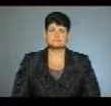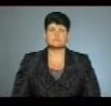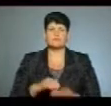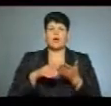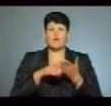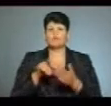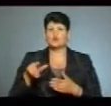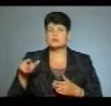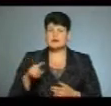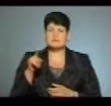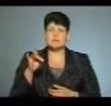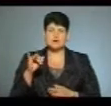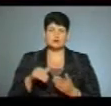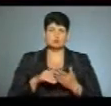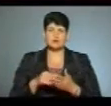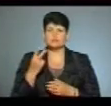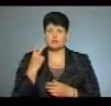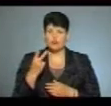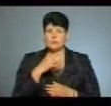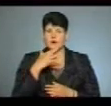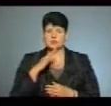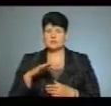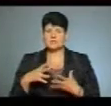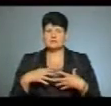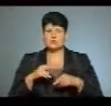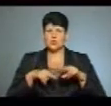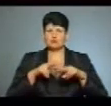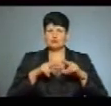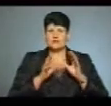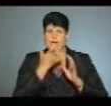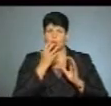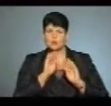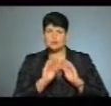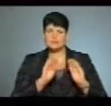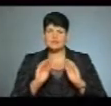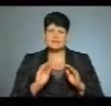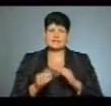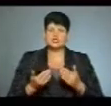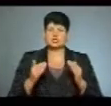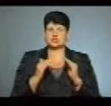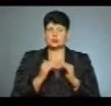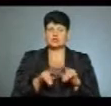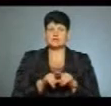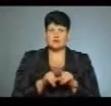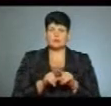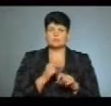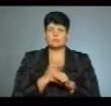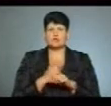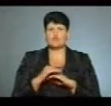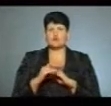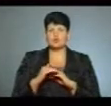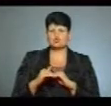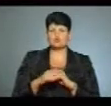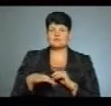Волонтери у Збаражі допомагають двом багатодітним сім'ям добудувати і утеплити своє житло, також зводять вуличну сцену на